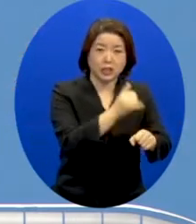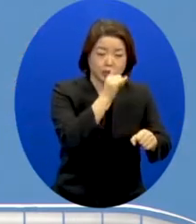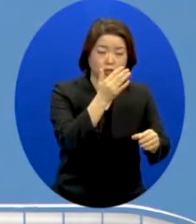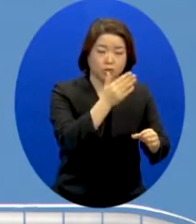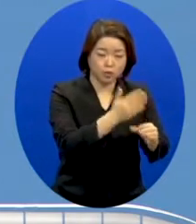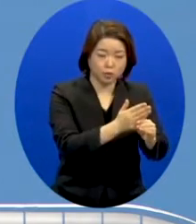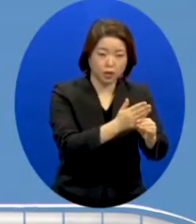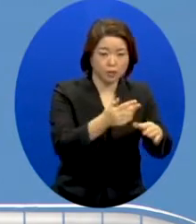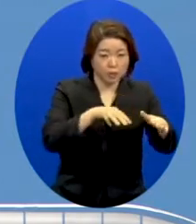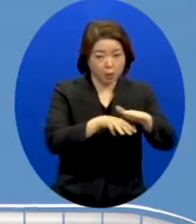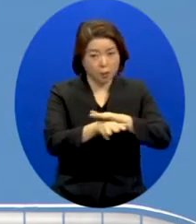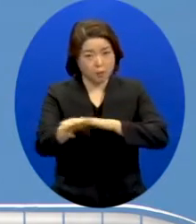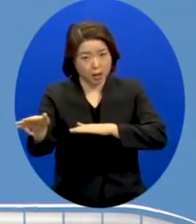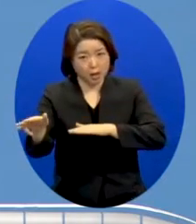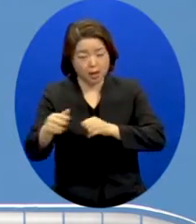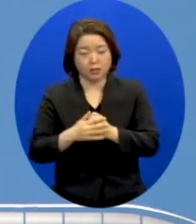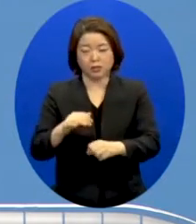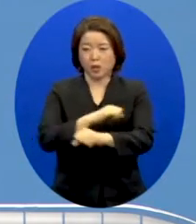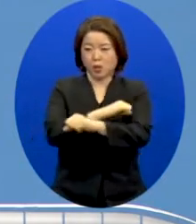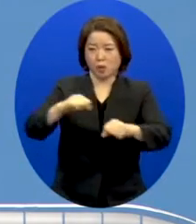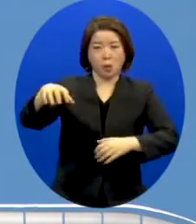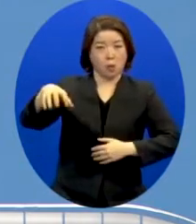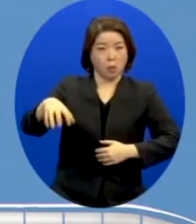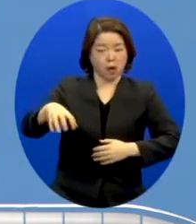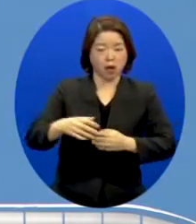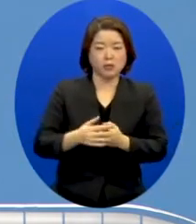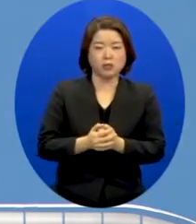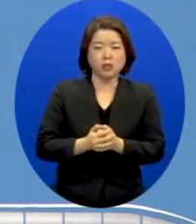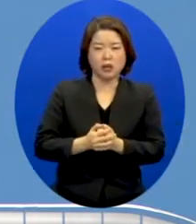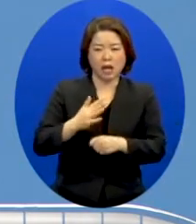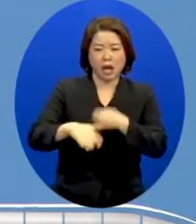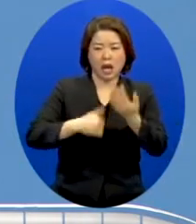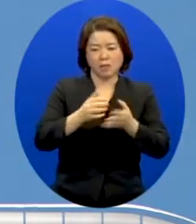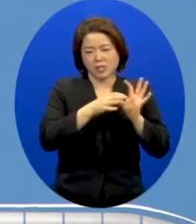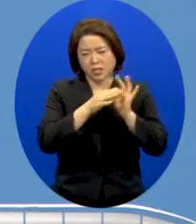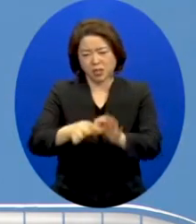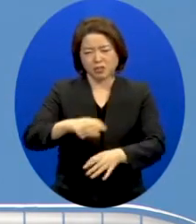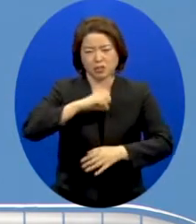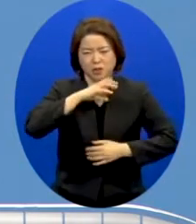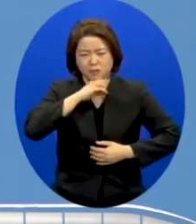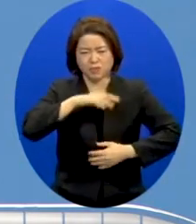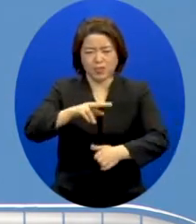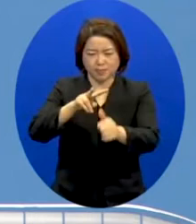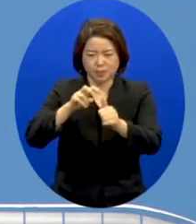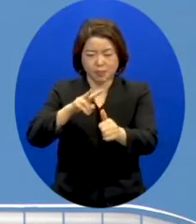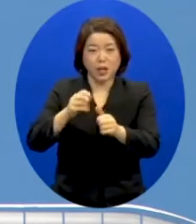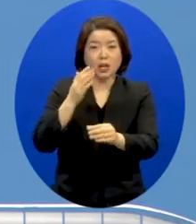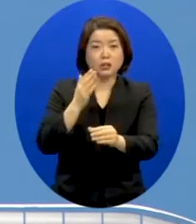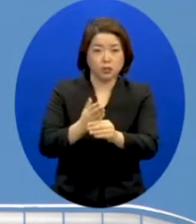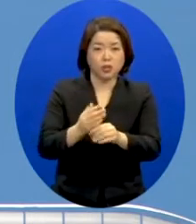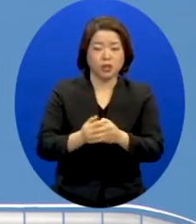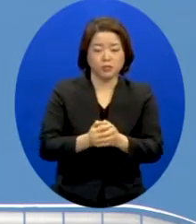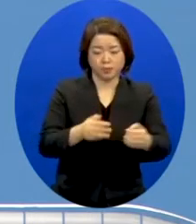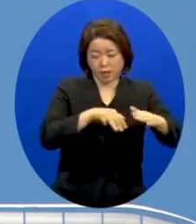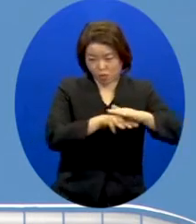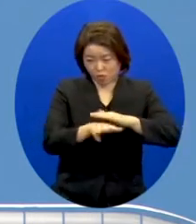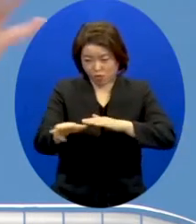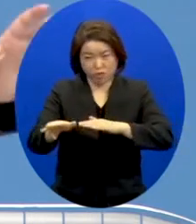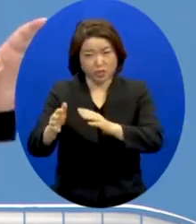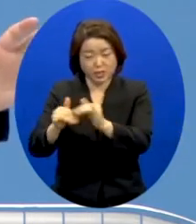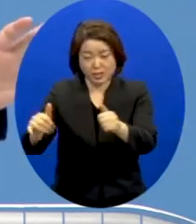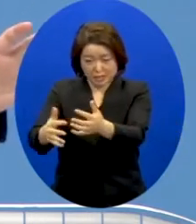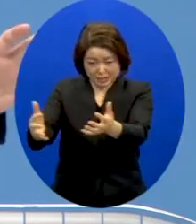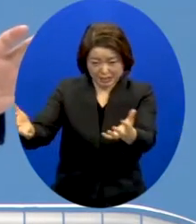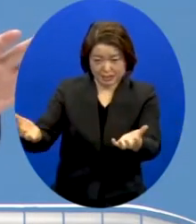그러나 광야에서 그들은 끊임없이 하나님께 원망하고 불평할 다가 결국은 출애굽 했던 사람들은 광야에서 다